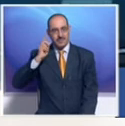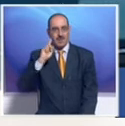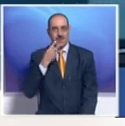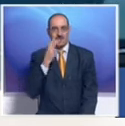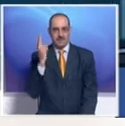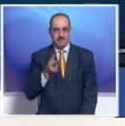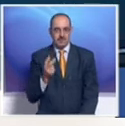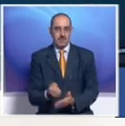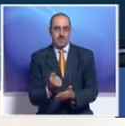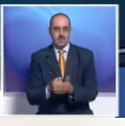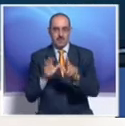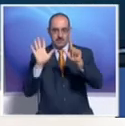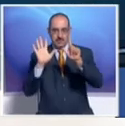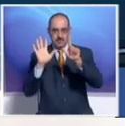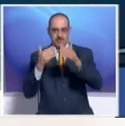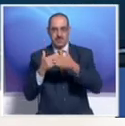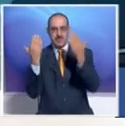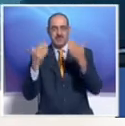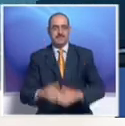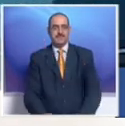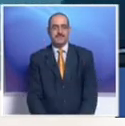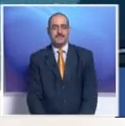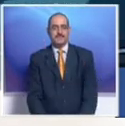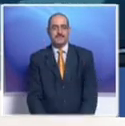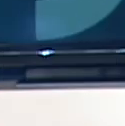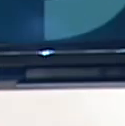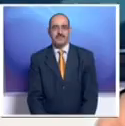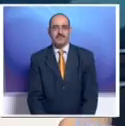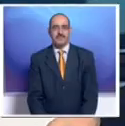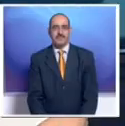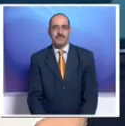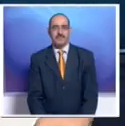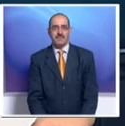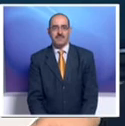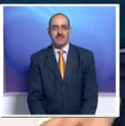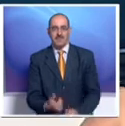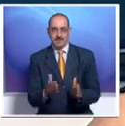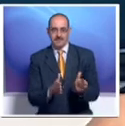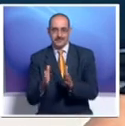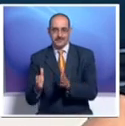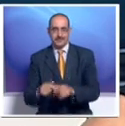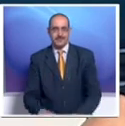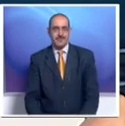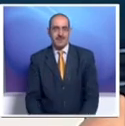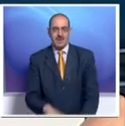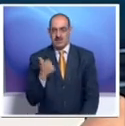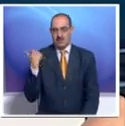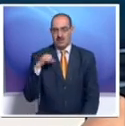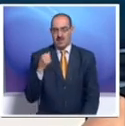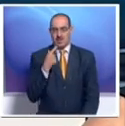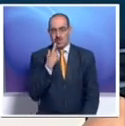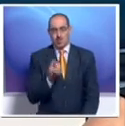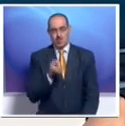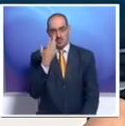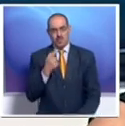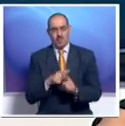صباحكم أسعد مشاهدينا، نشرة 7 صباحا، أهلا بكم. بداية، تم أمس تعيين كمال